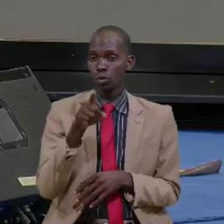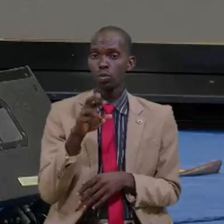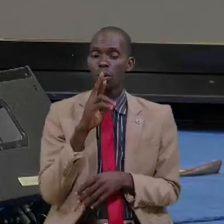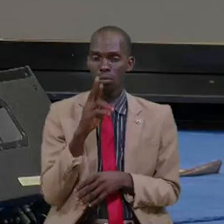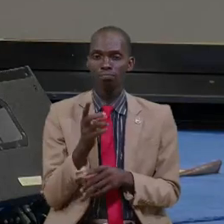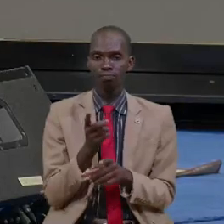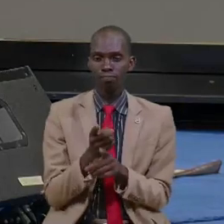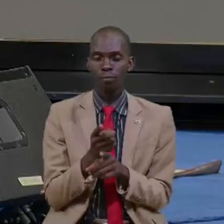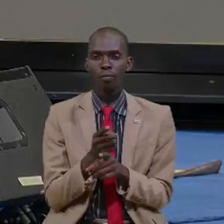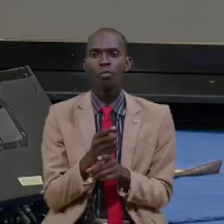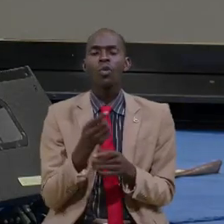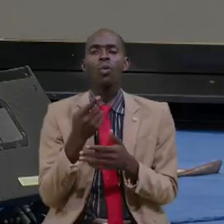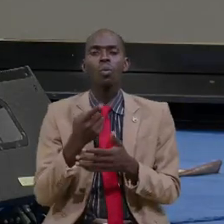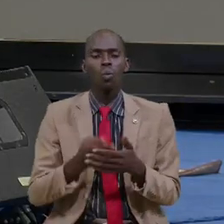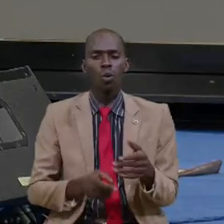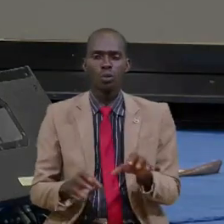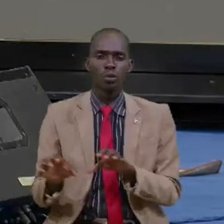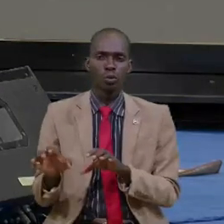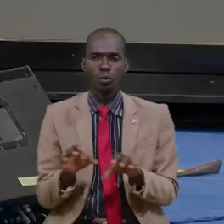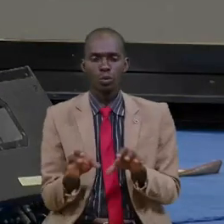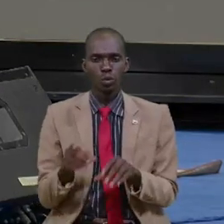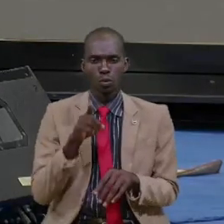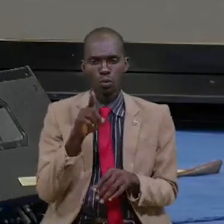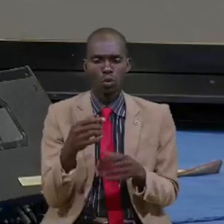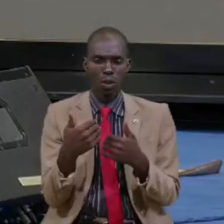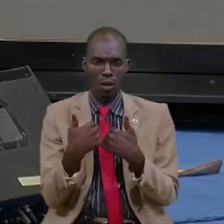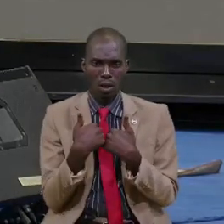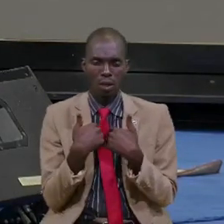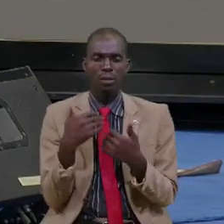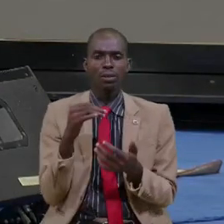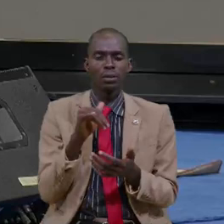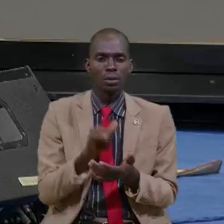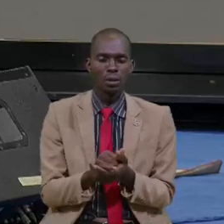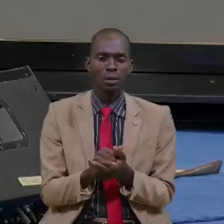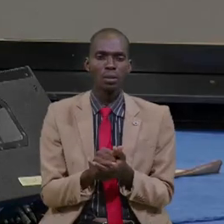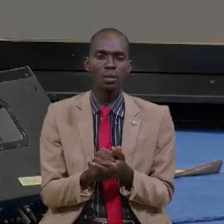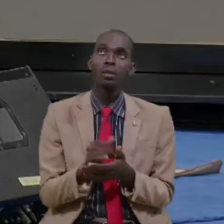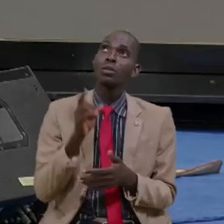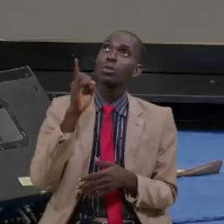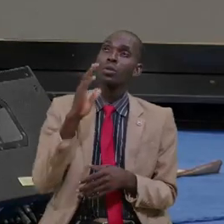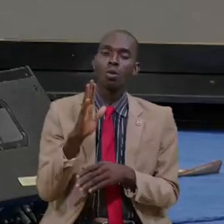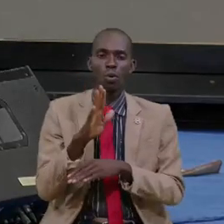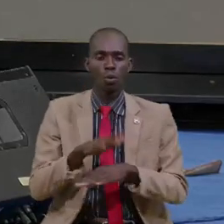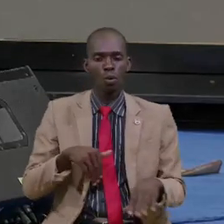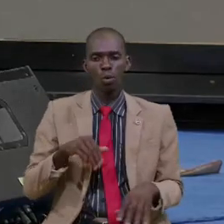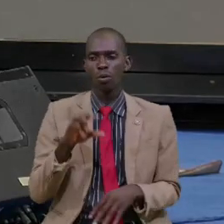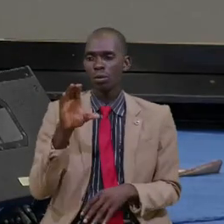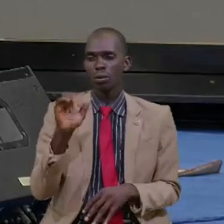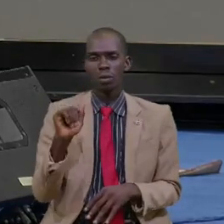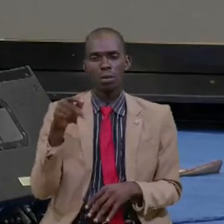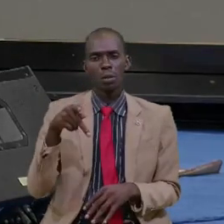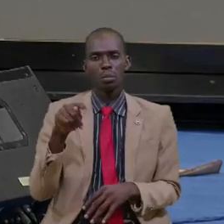raison. Alors, qu'est-ce que Job avait que Dieu a appelé captivité?